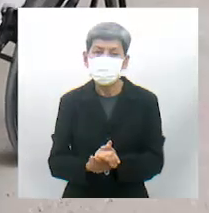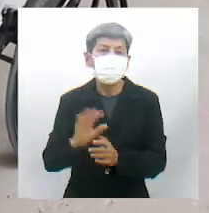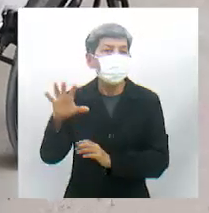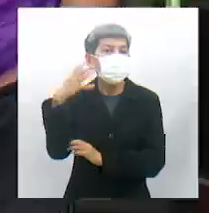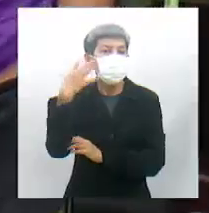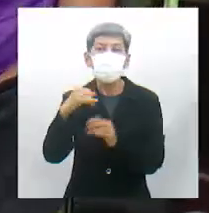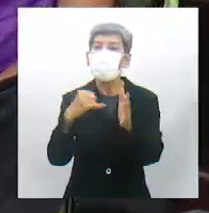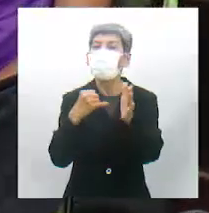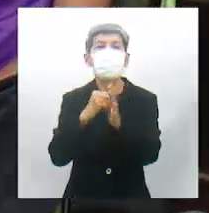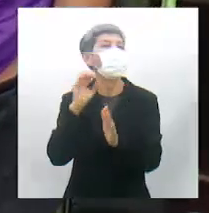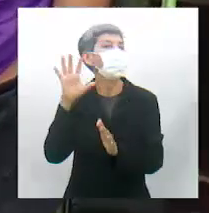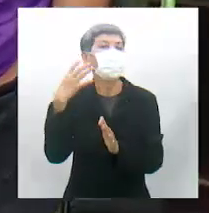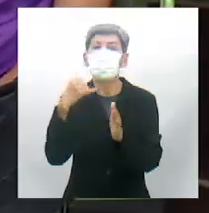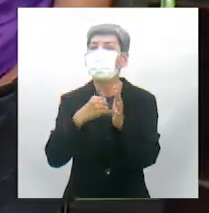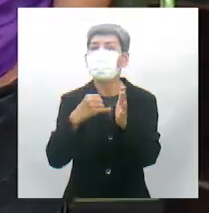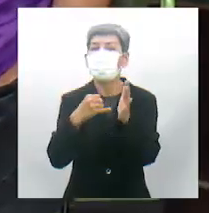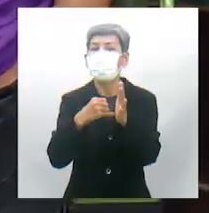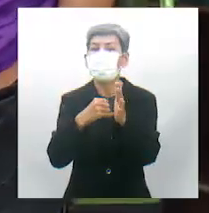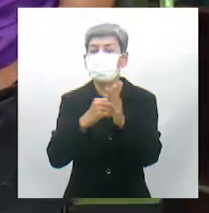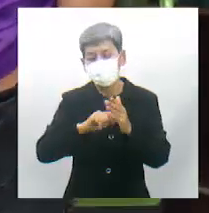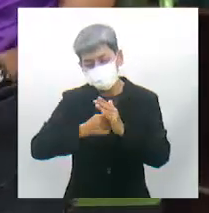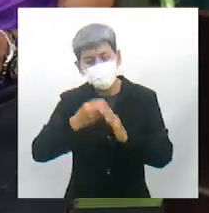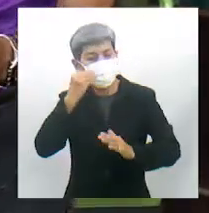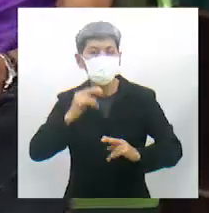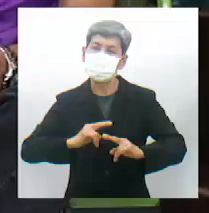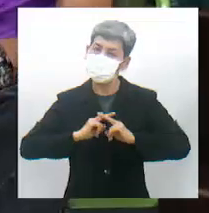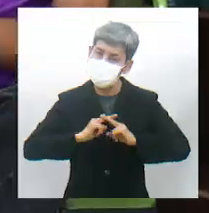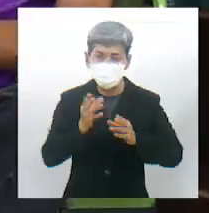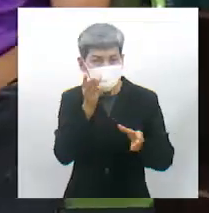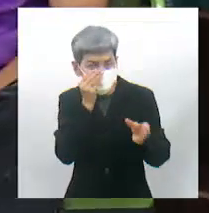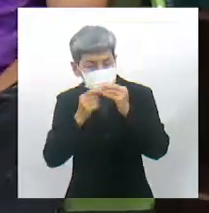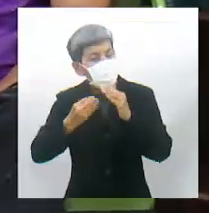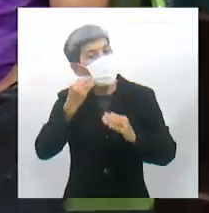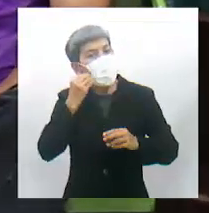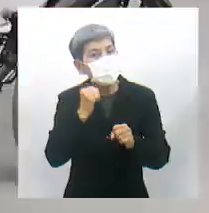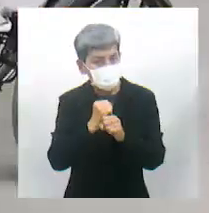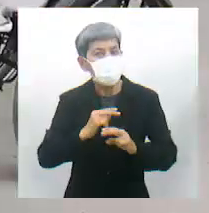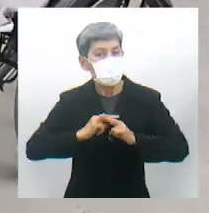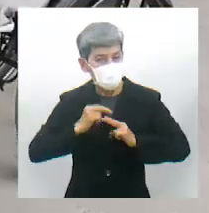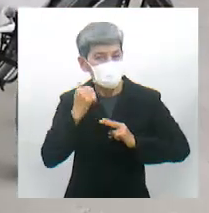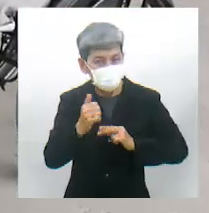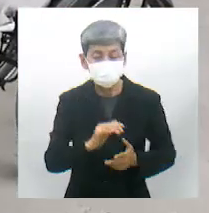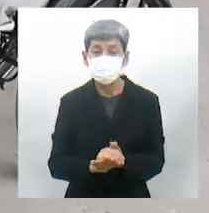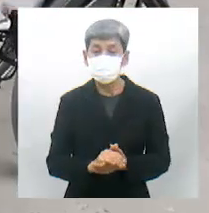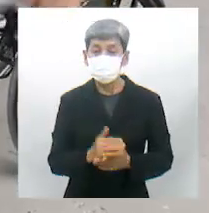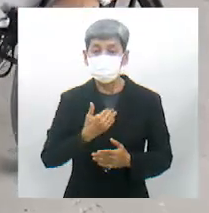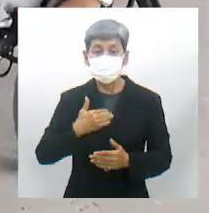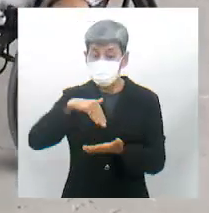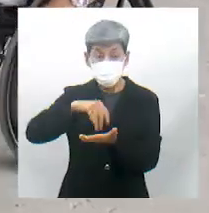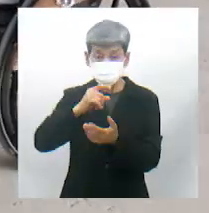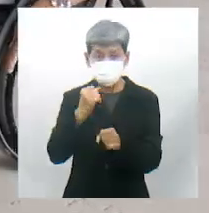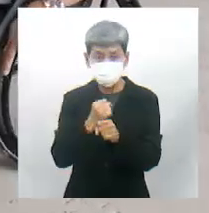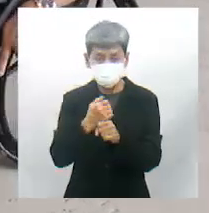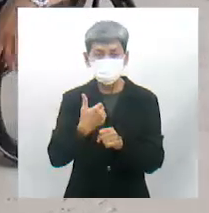นี้ยง่ายทำได้เลยเอาไปซ่อมเองที่บ้านมันเรียนรู้แล้วก็ไปซ่อมเองที่บ้านก็ได ้ปกติครับซ่อมเราไม่ได้ซ่อมอย่